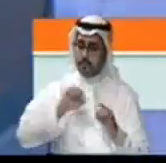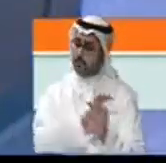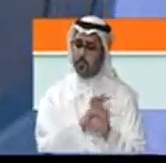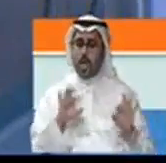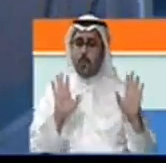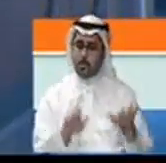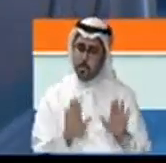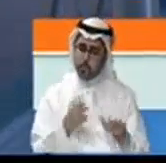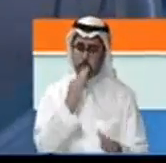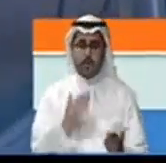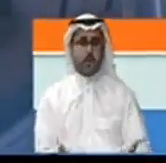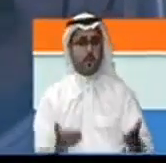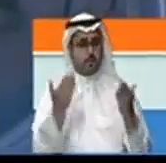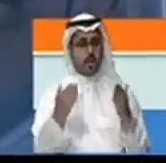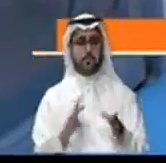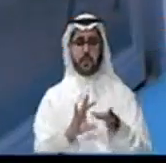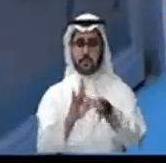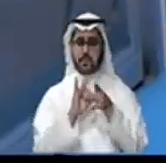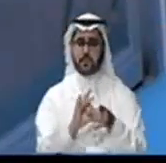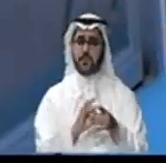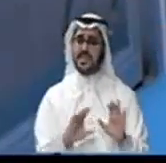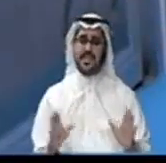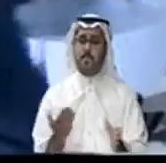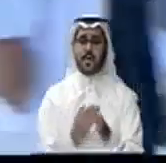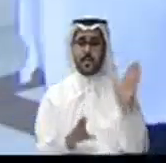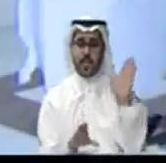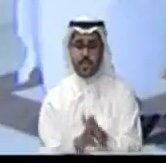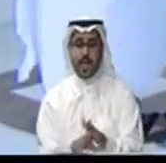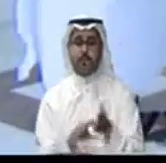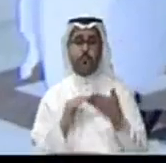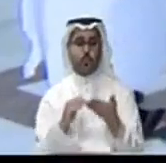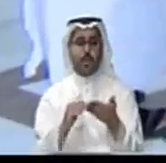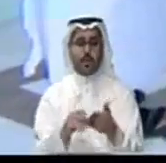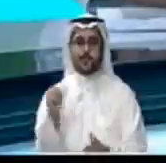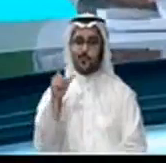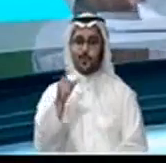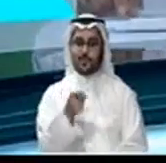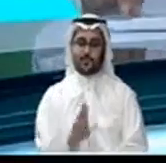مع الإدارات العليا والتنفيذية لتوفير الدعم والمساندة.